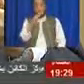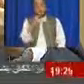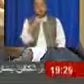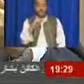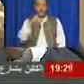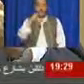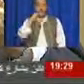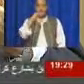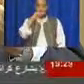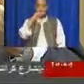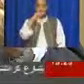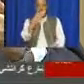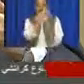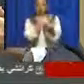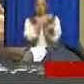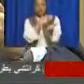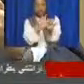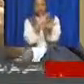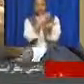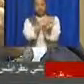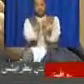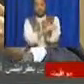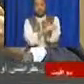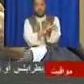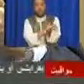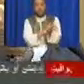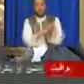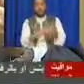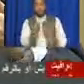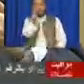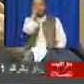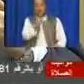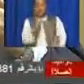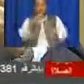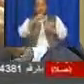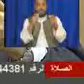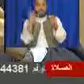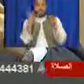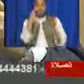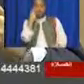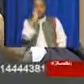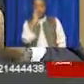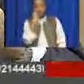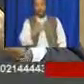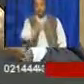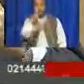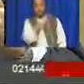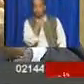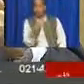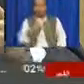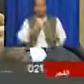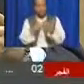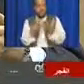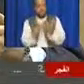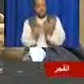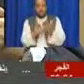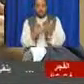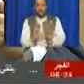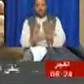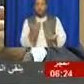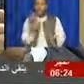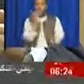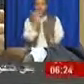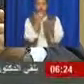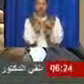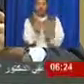وكما قال تعالى في بعد ان ذكر وجوب القصاص النفس بالنفس والعين بالعين قال فمن